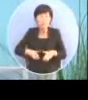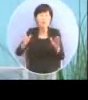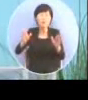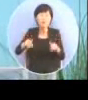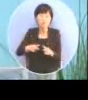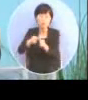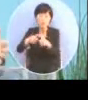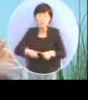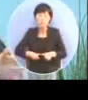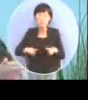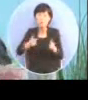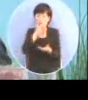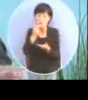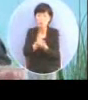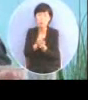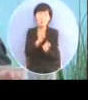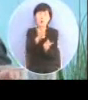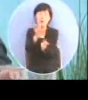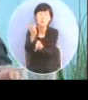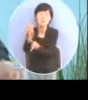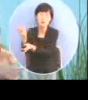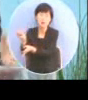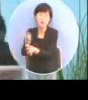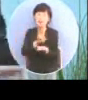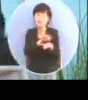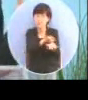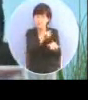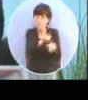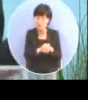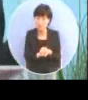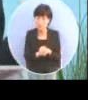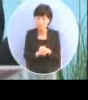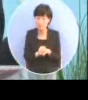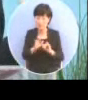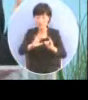Lừa dối để cho tất cả mọi người không cần được cứu rỗi.